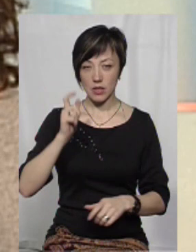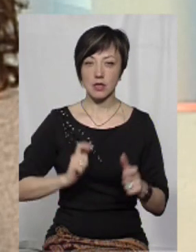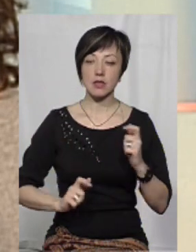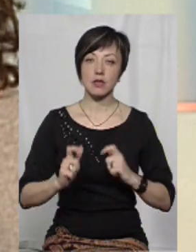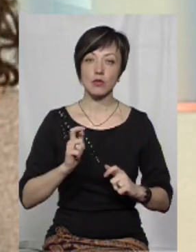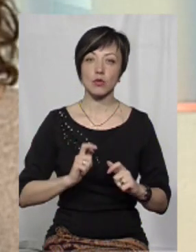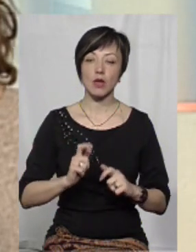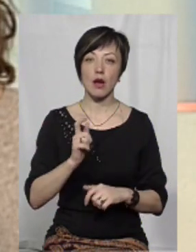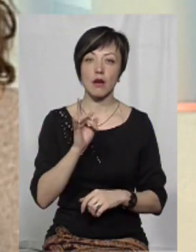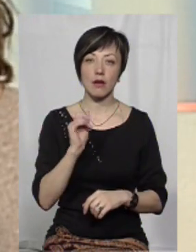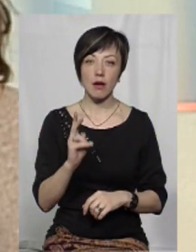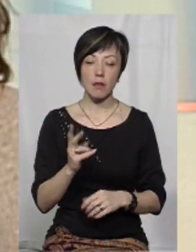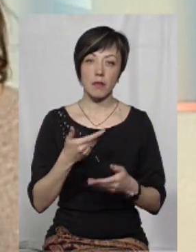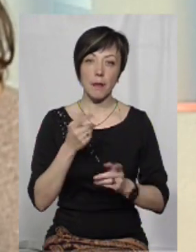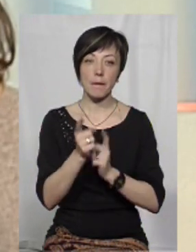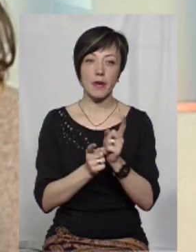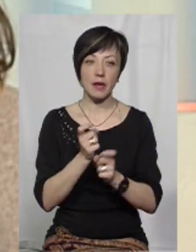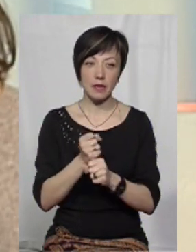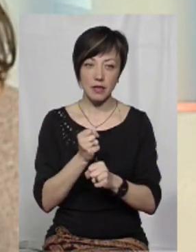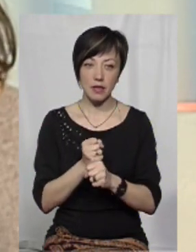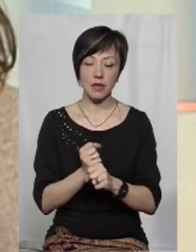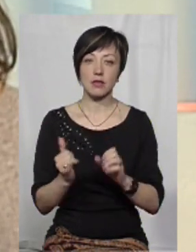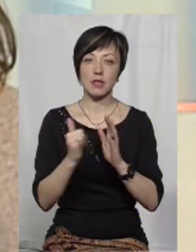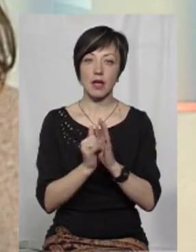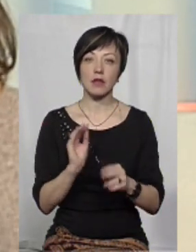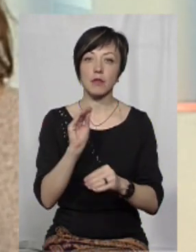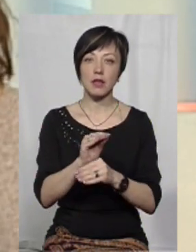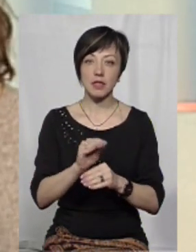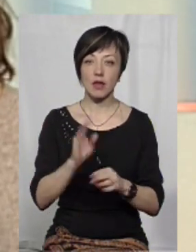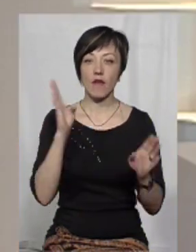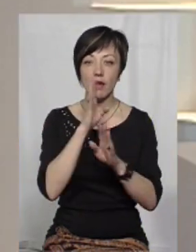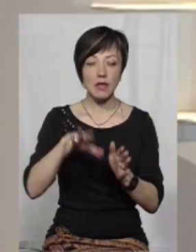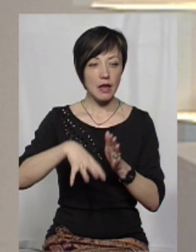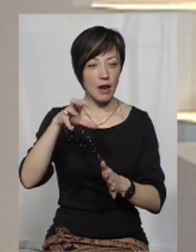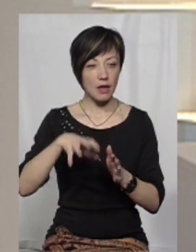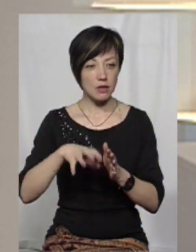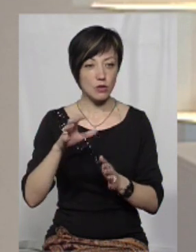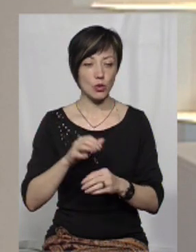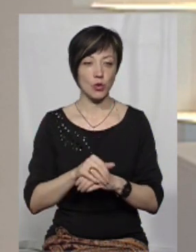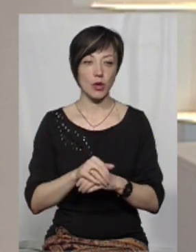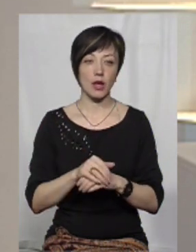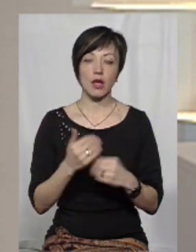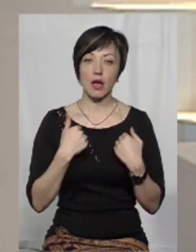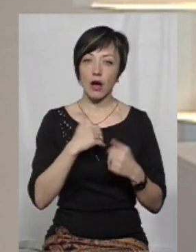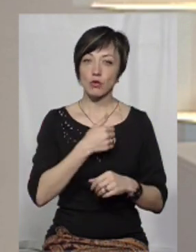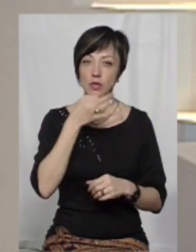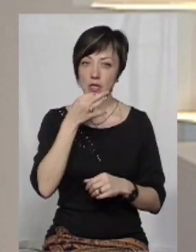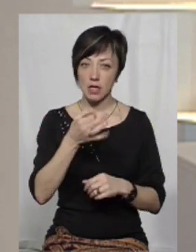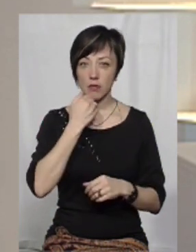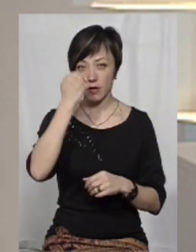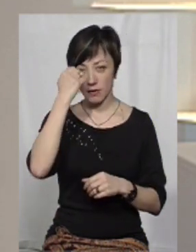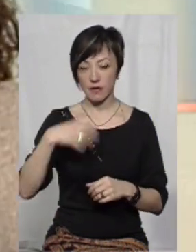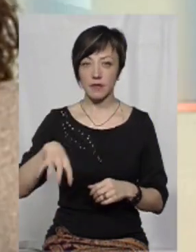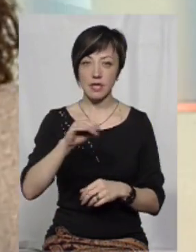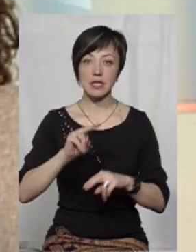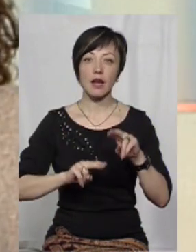с Национального института рака. Мы переделывали, ставили дополнительную вентиляцию туда. Вот. Я хочу сказать и